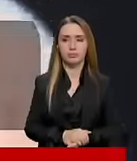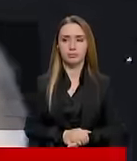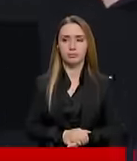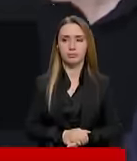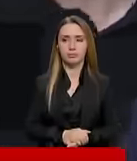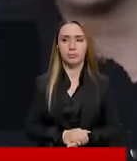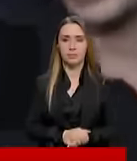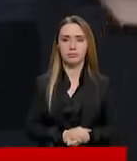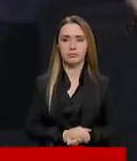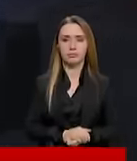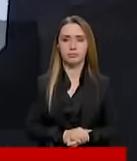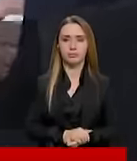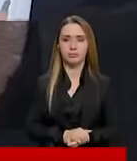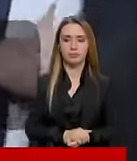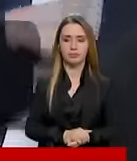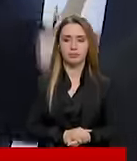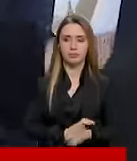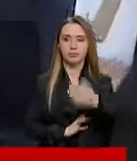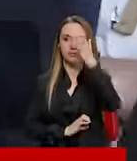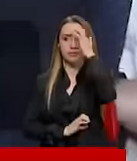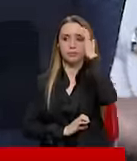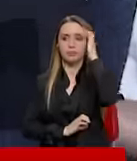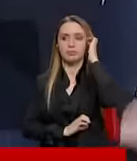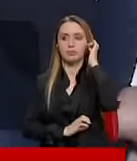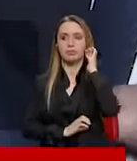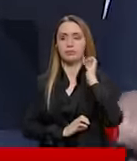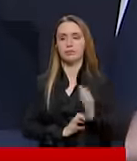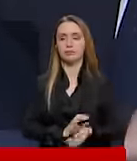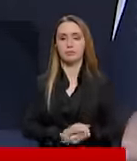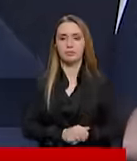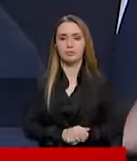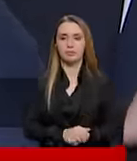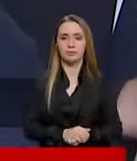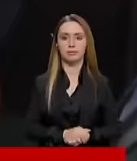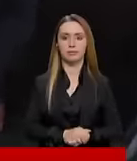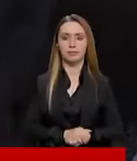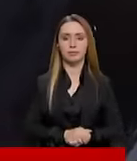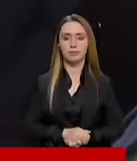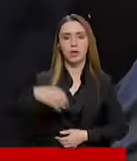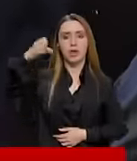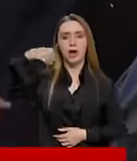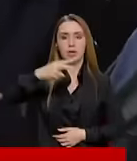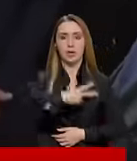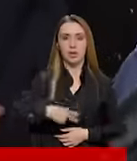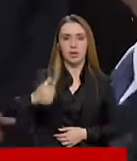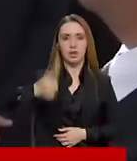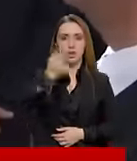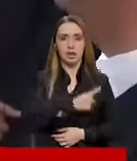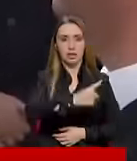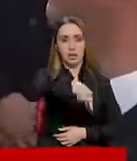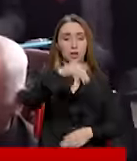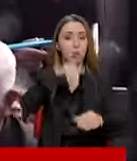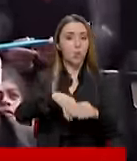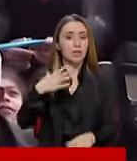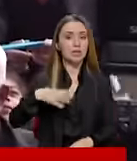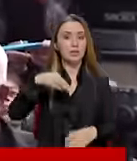Sordum soruyu soracağım Tab ben şimdi Ne diim emeklilerin durumu ne olacak bu emek AK Partili Belediye Başkan ad